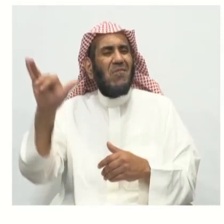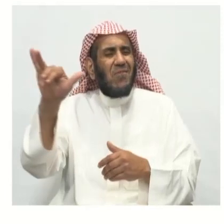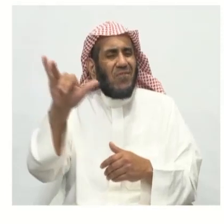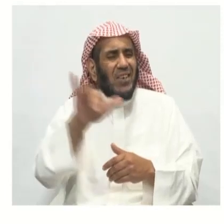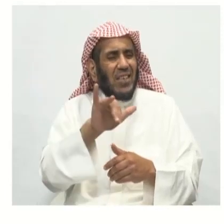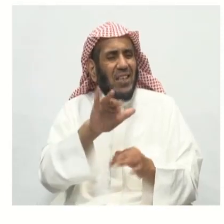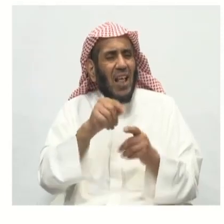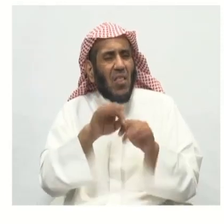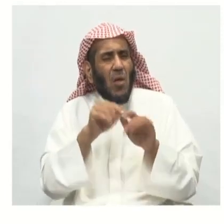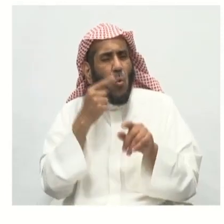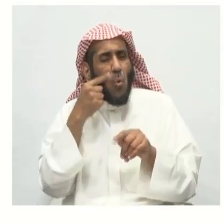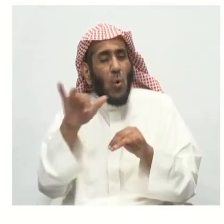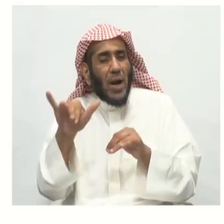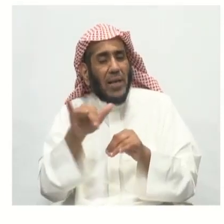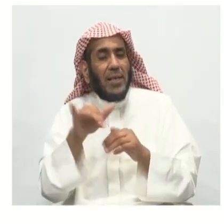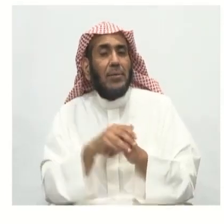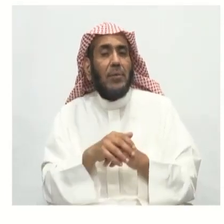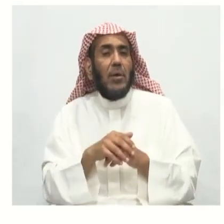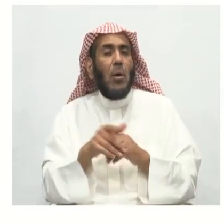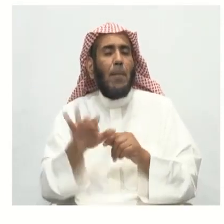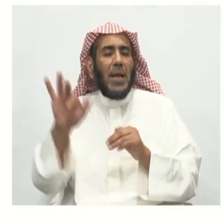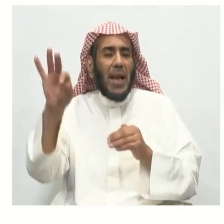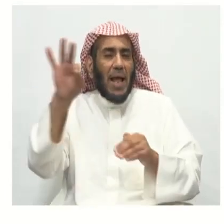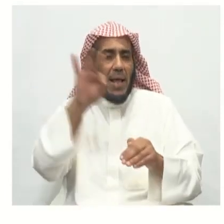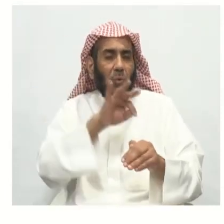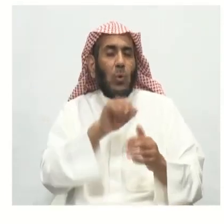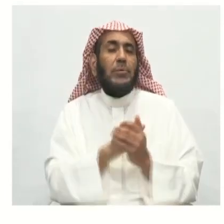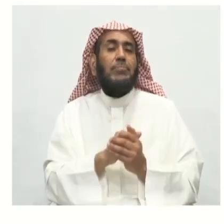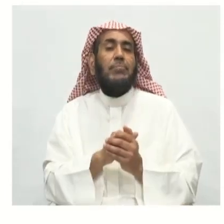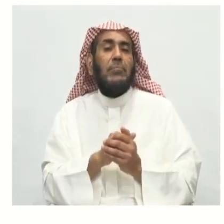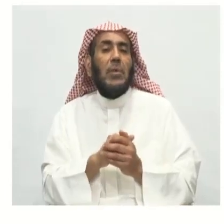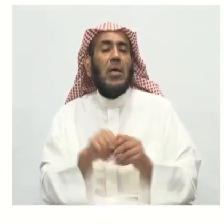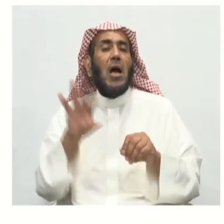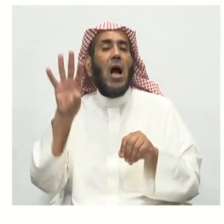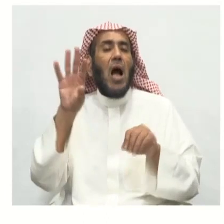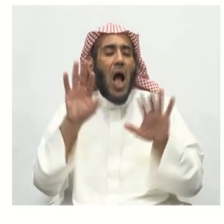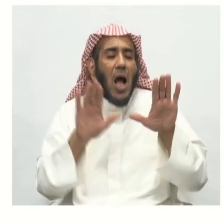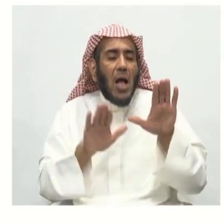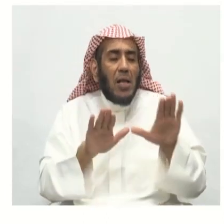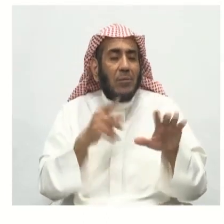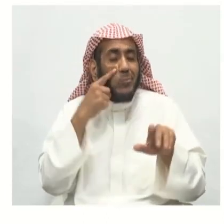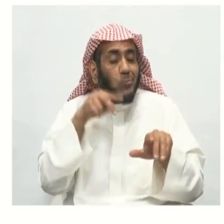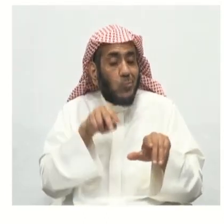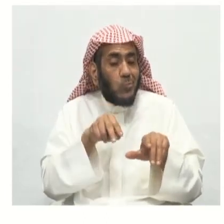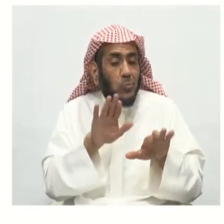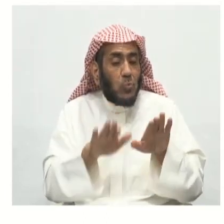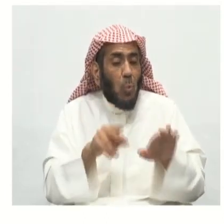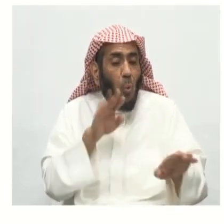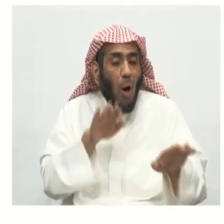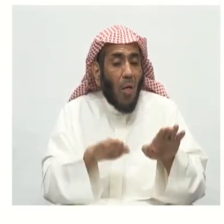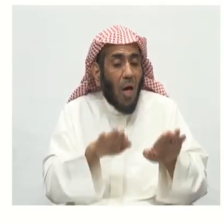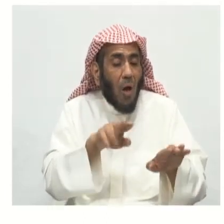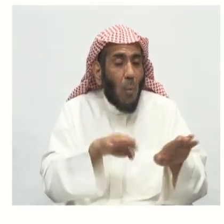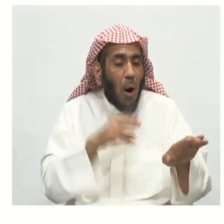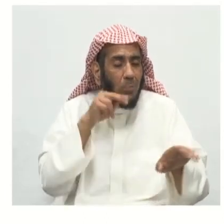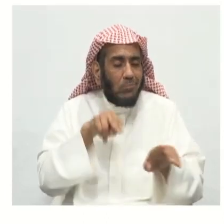اثارهما اي رجعا من حيث جاء قصصا اي يتبعان اثار